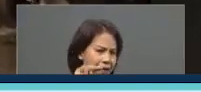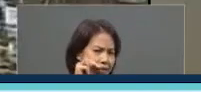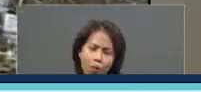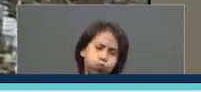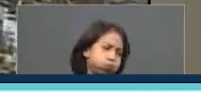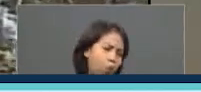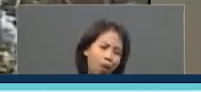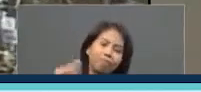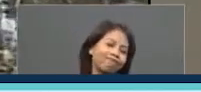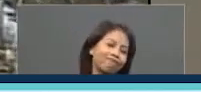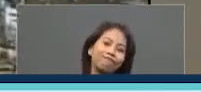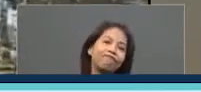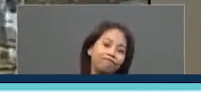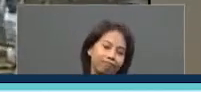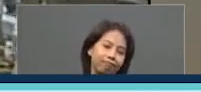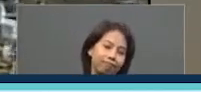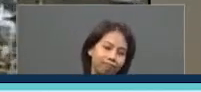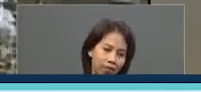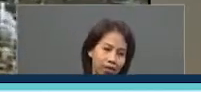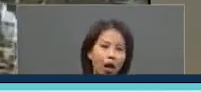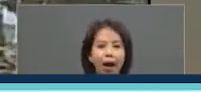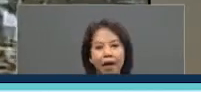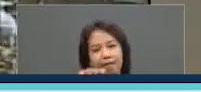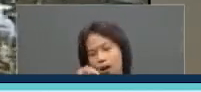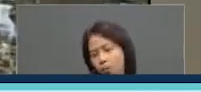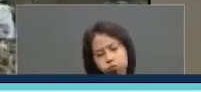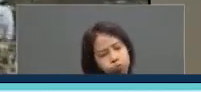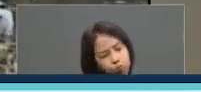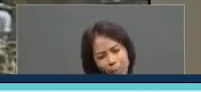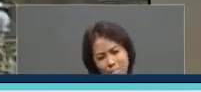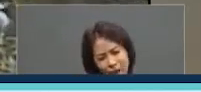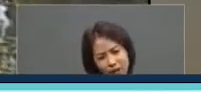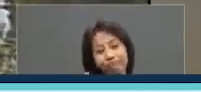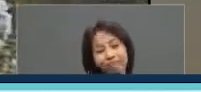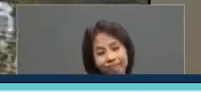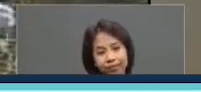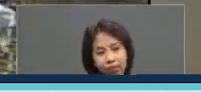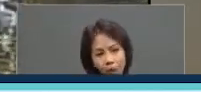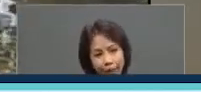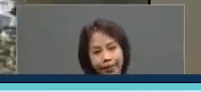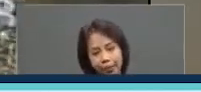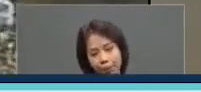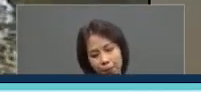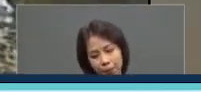เพื่อสร้างรายได้ให้ประชาชนในพื้นที่ต่อไปธนัชพรใจสมุทรรายงาน